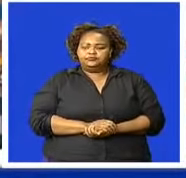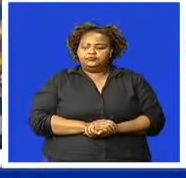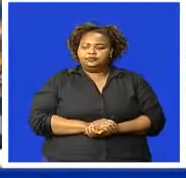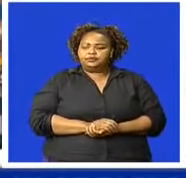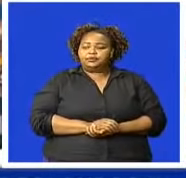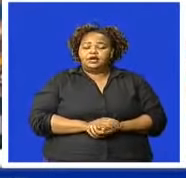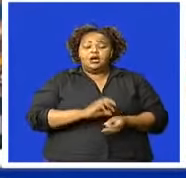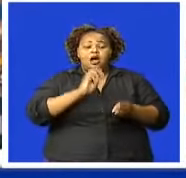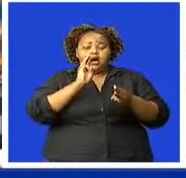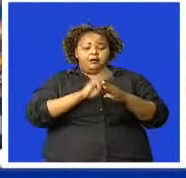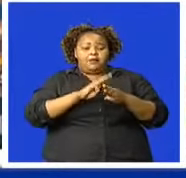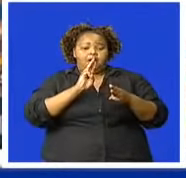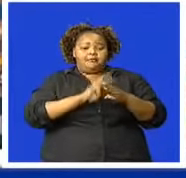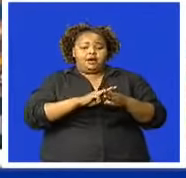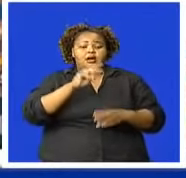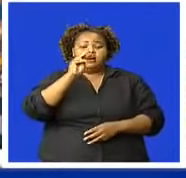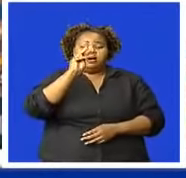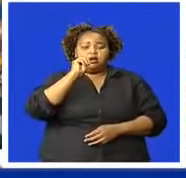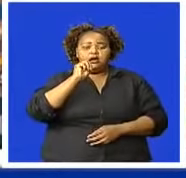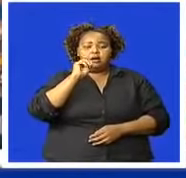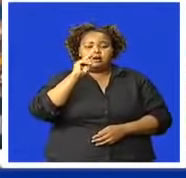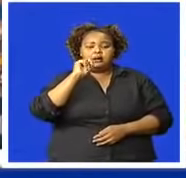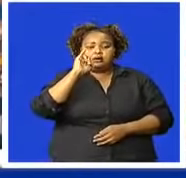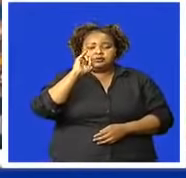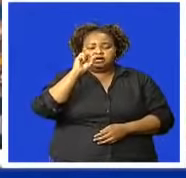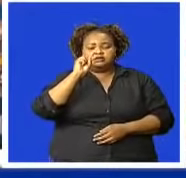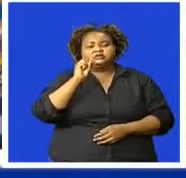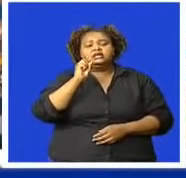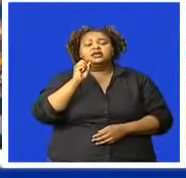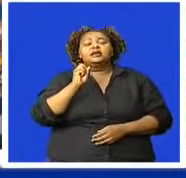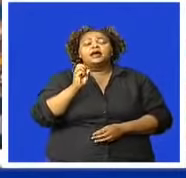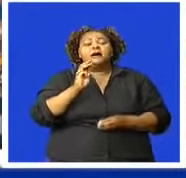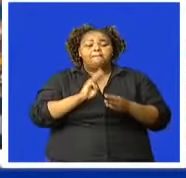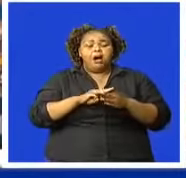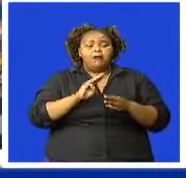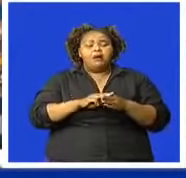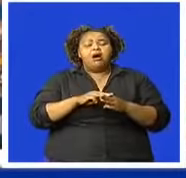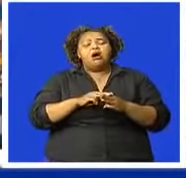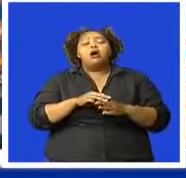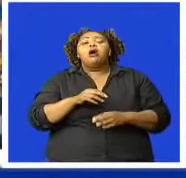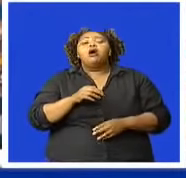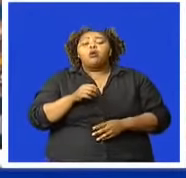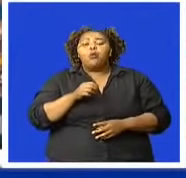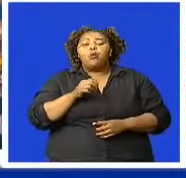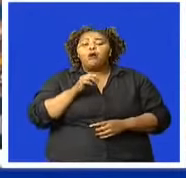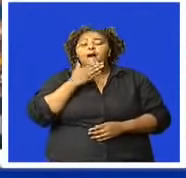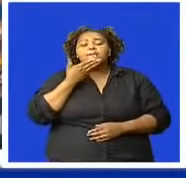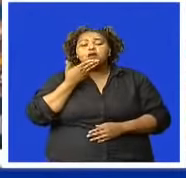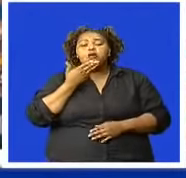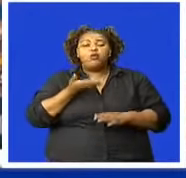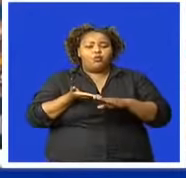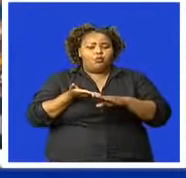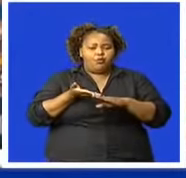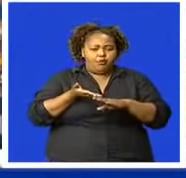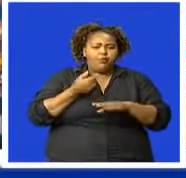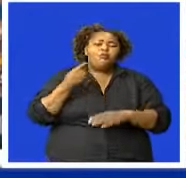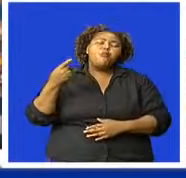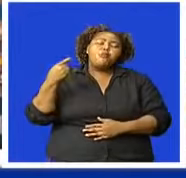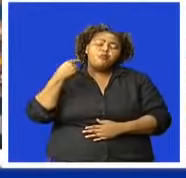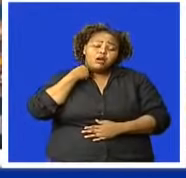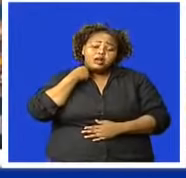Make Thembi Mnisi longunina welijaha lelibulewe ngemgcibelo endzaweni yasesigangeni uthi ke indodzana yakhe yathathwa embi